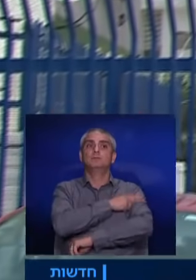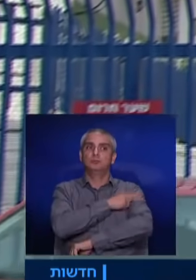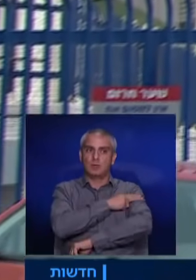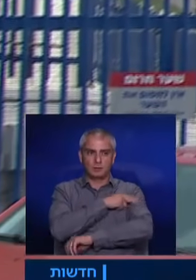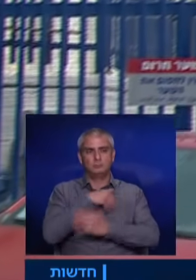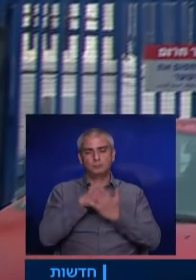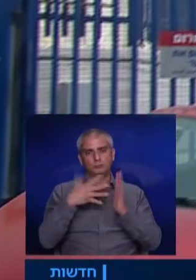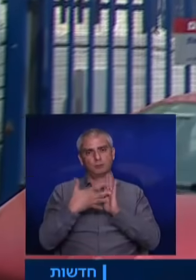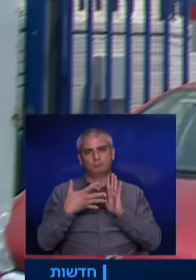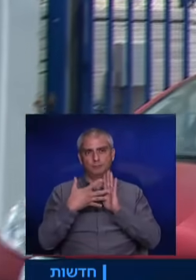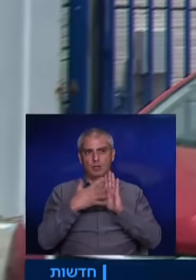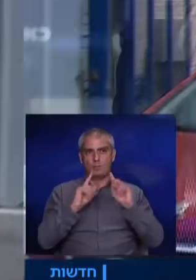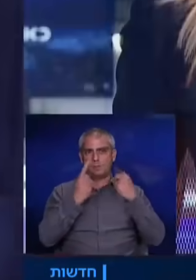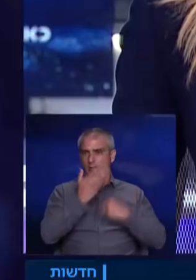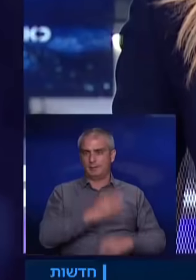ממשיכה בחקירת האירוע.